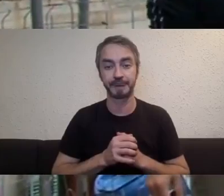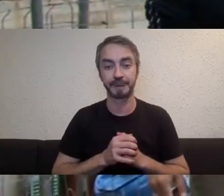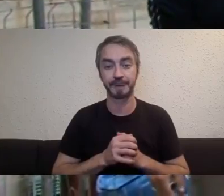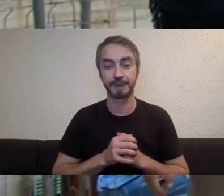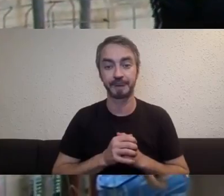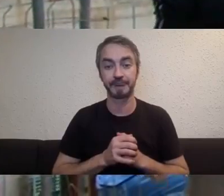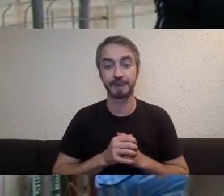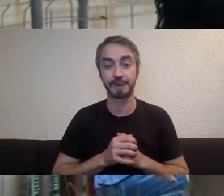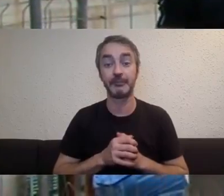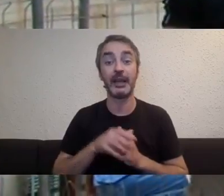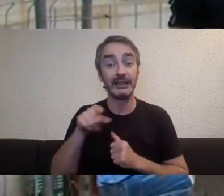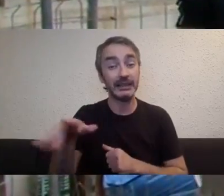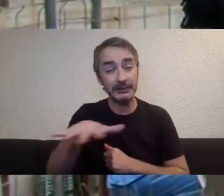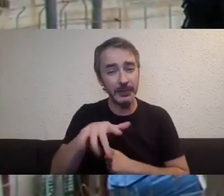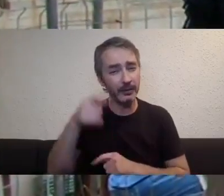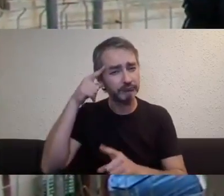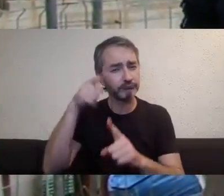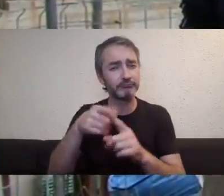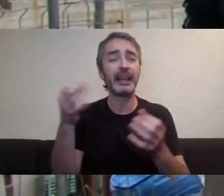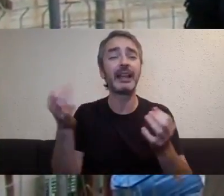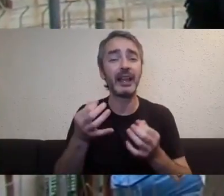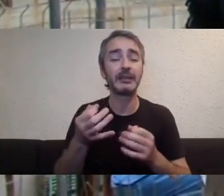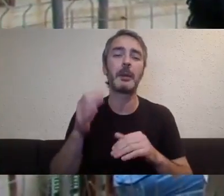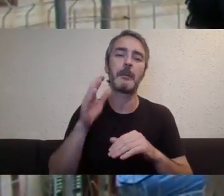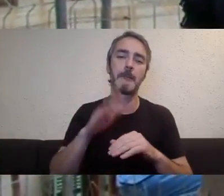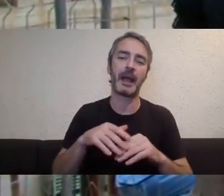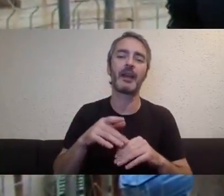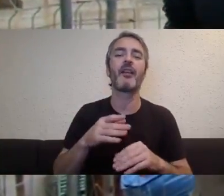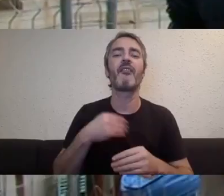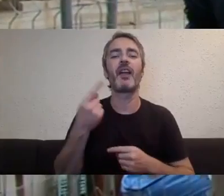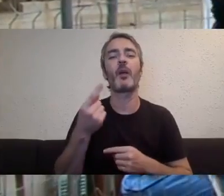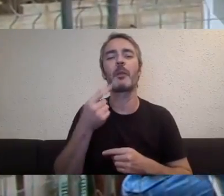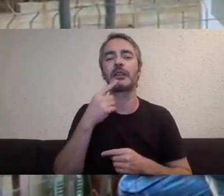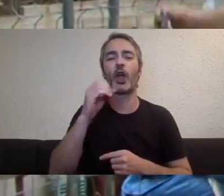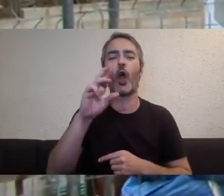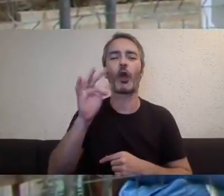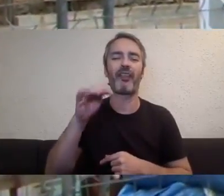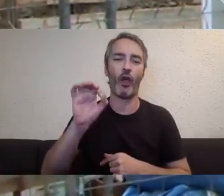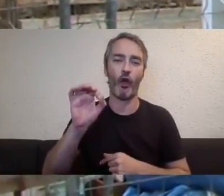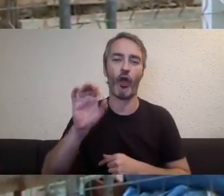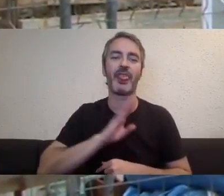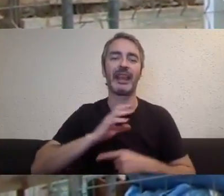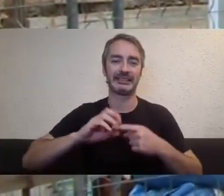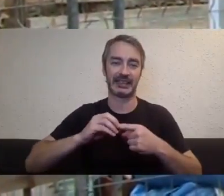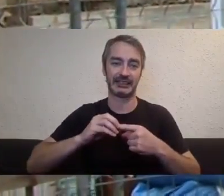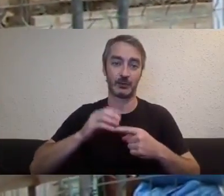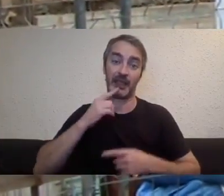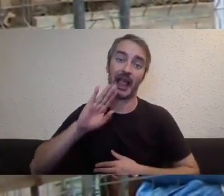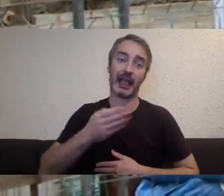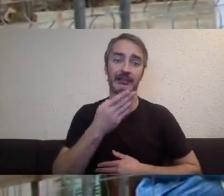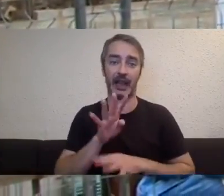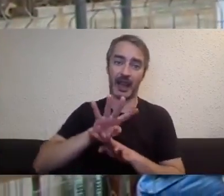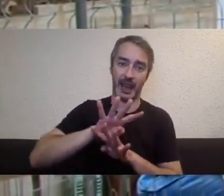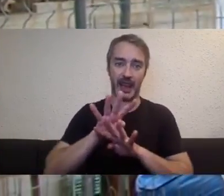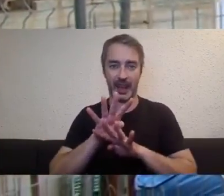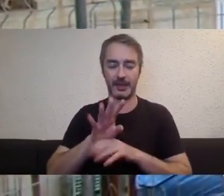el que va succeir aquí era que aquest espai en principi estava destinat a ubicar el nou Orfeó de Sants, l'Orfeó que estava...